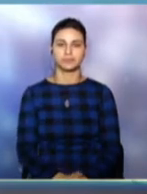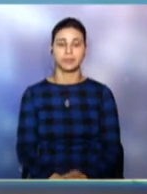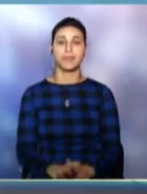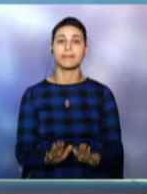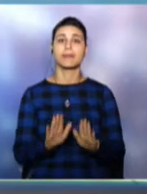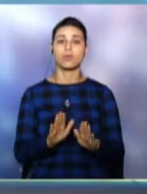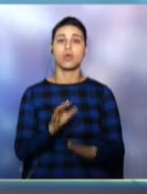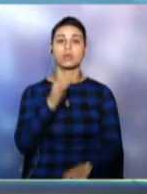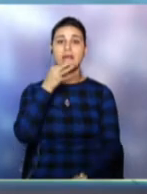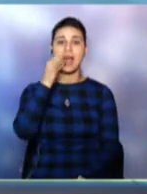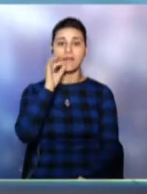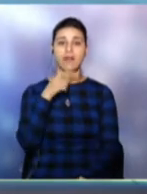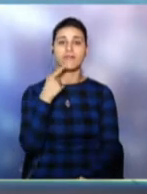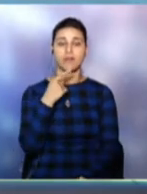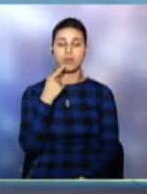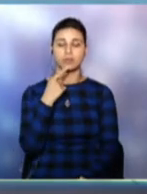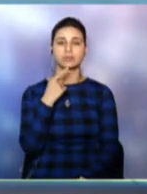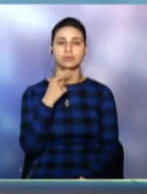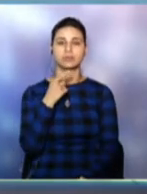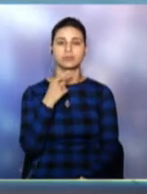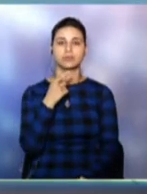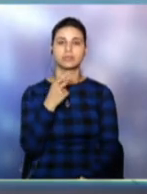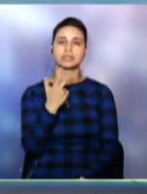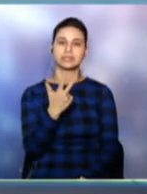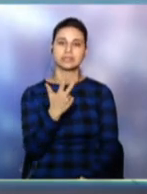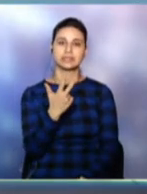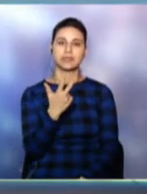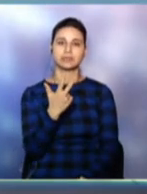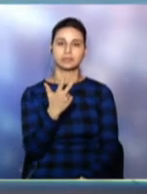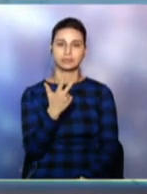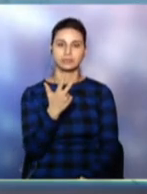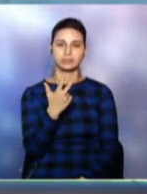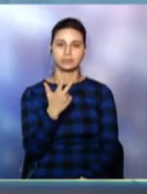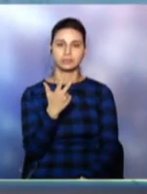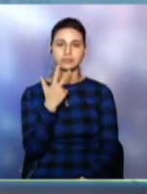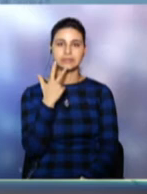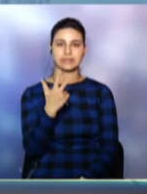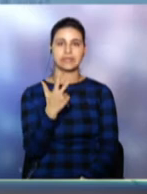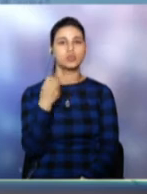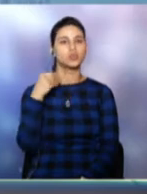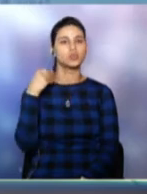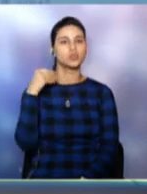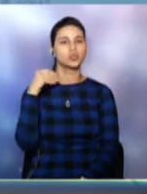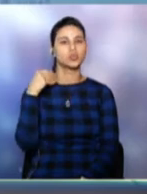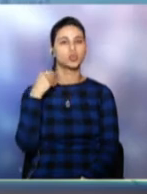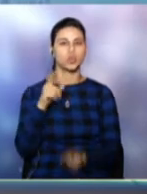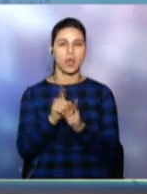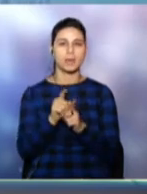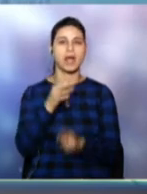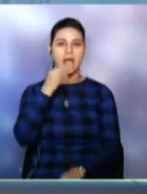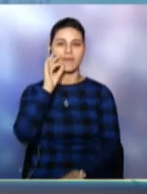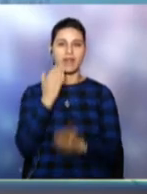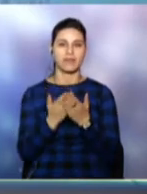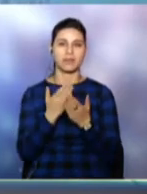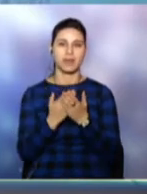ყავაზე ვისაუბრებთ დაახლოებით სამ ეგრეთ წოდებულ თურქული ყავა